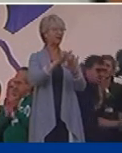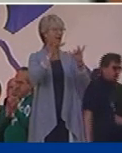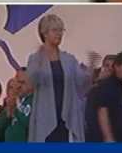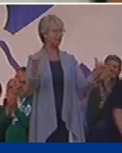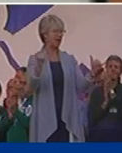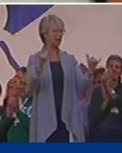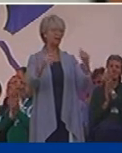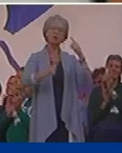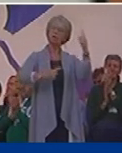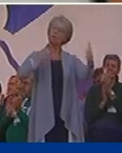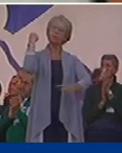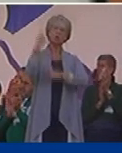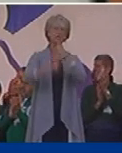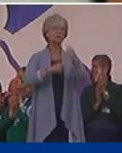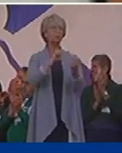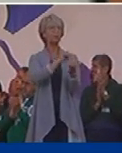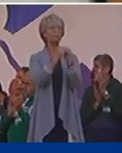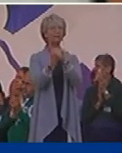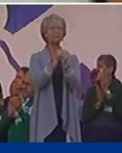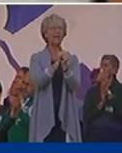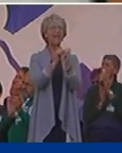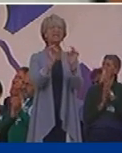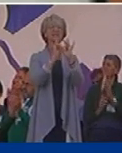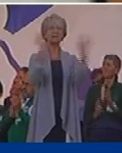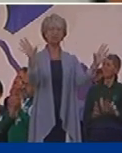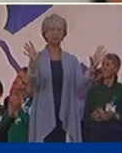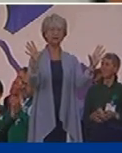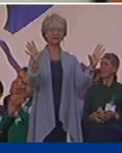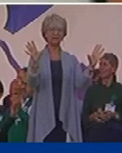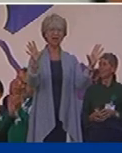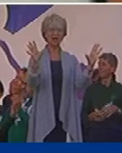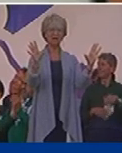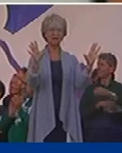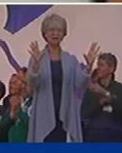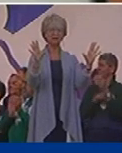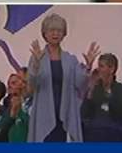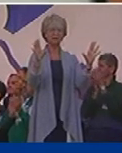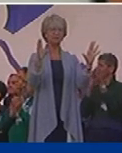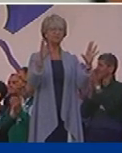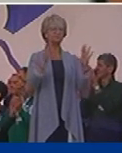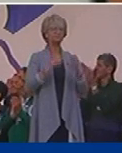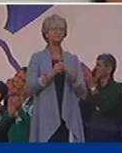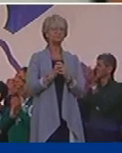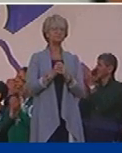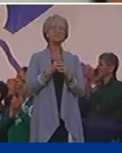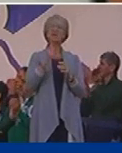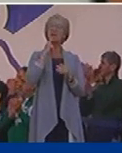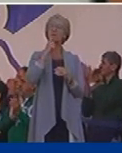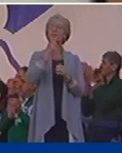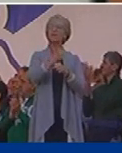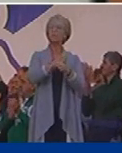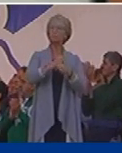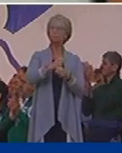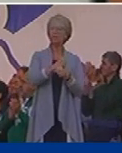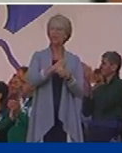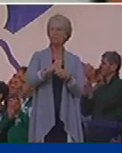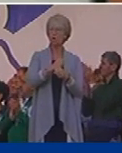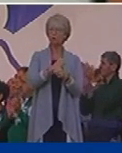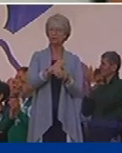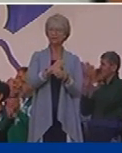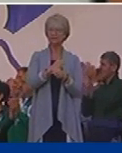e a proseguire nelle battaglie di libertà per la Valsesia e per il Piemonte.